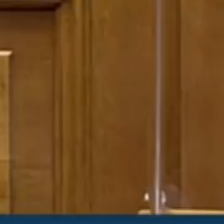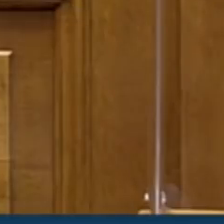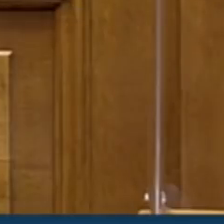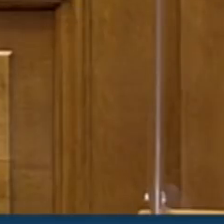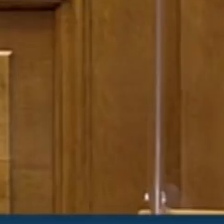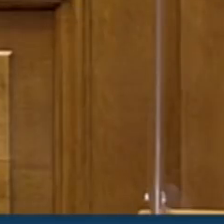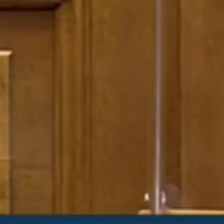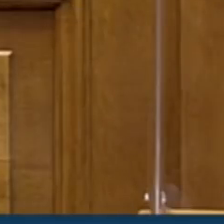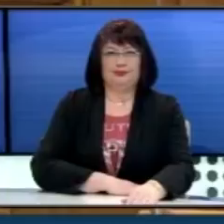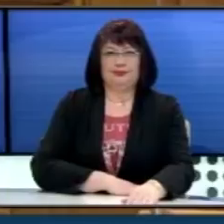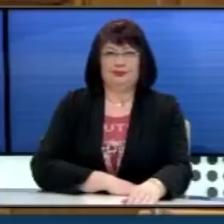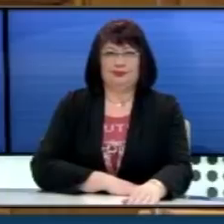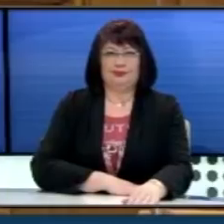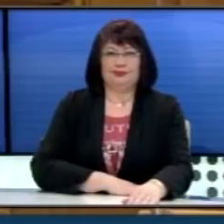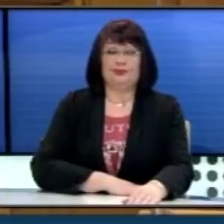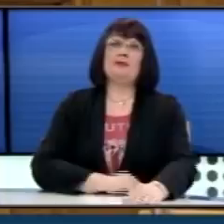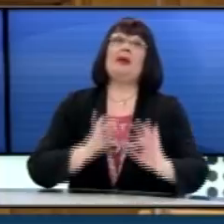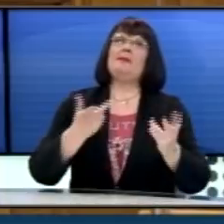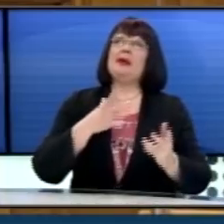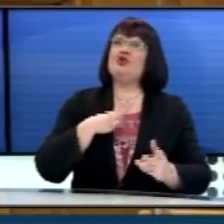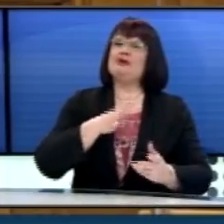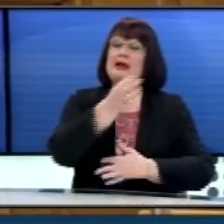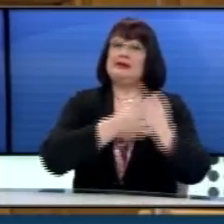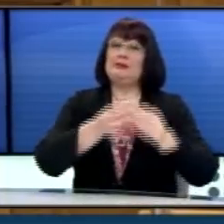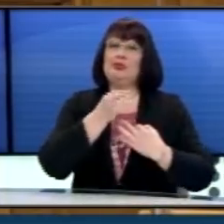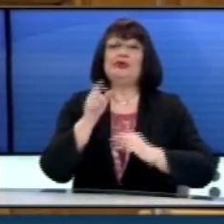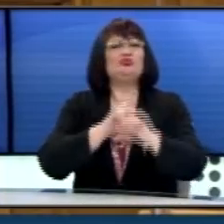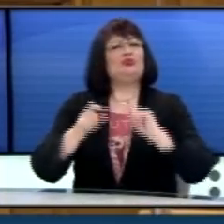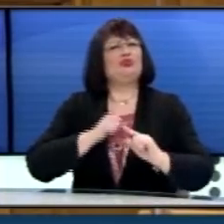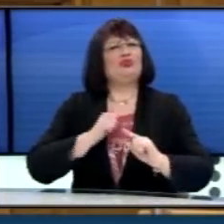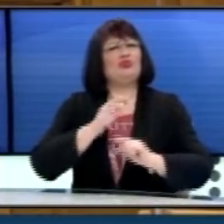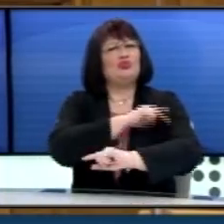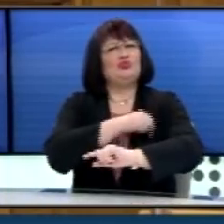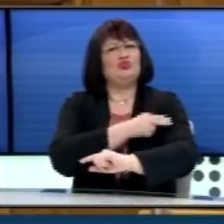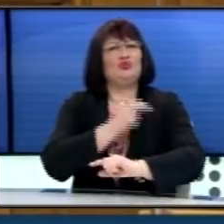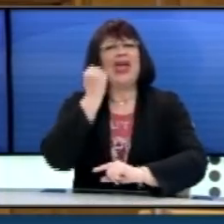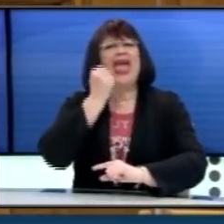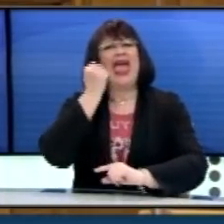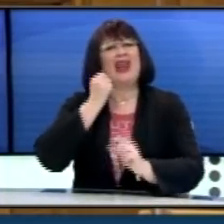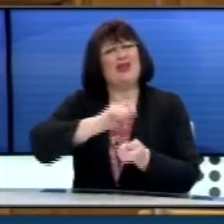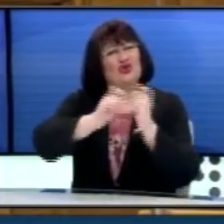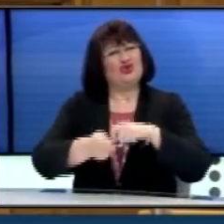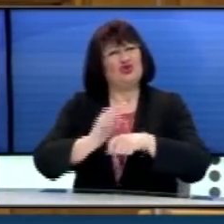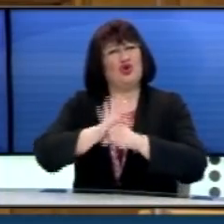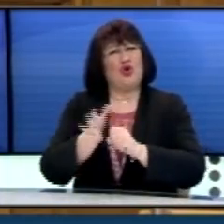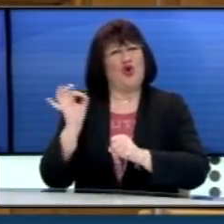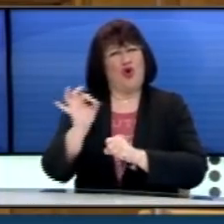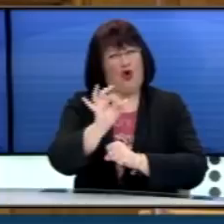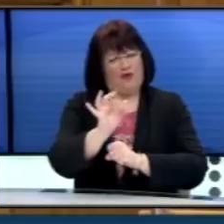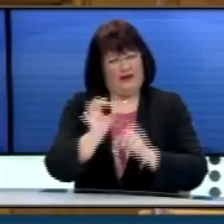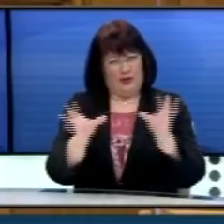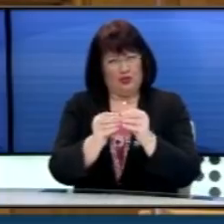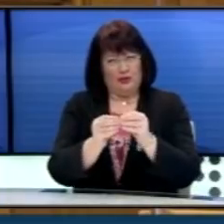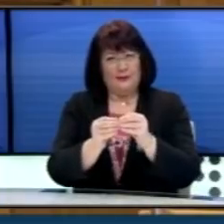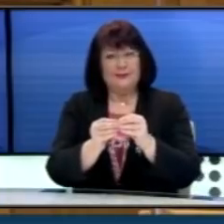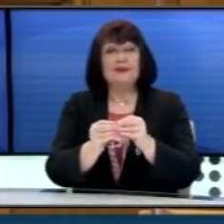θέλετε να μας πείτε σε ποιο ιδιωτικό νοσοκομείο, μιας και ο Ερυθρός μετατράπηκε σε COVID, θα κάνουν τη